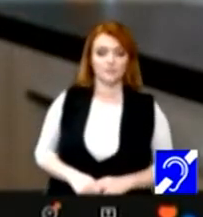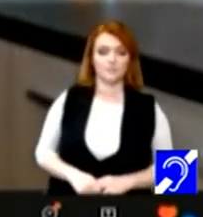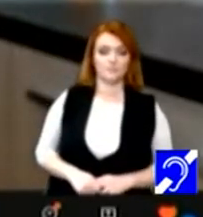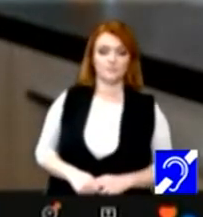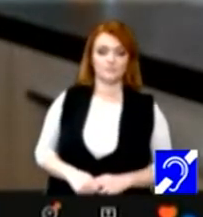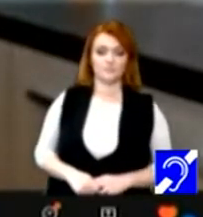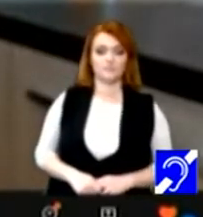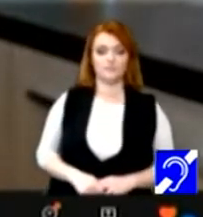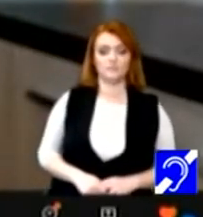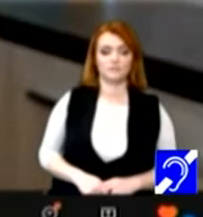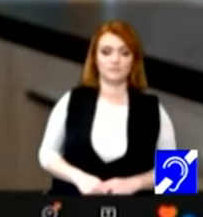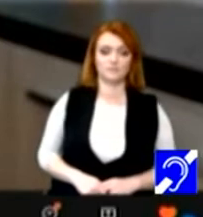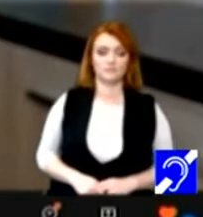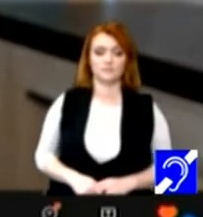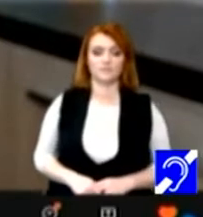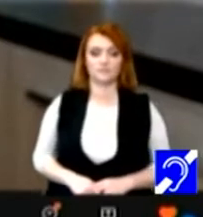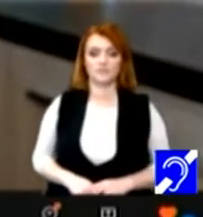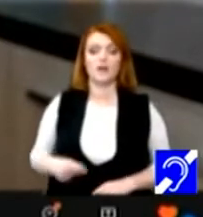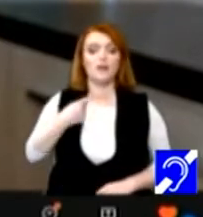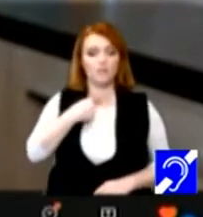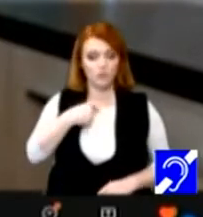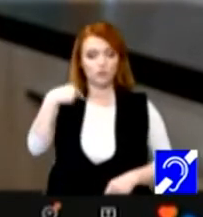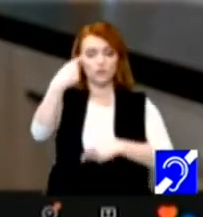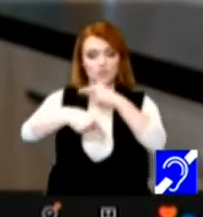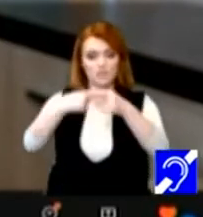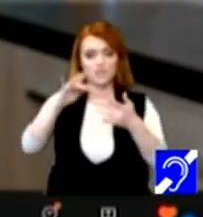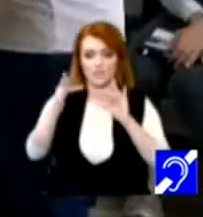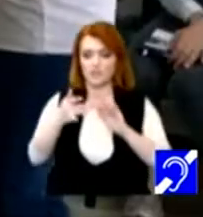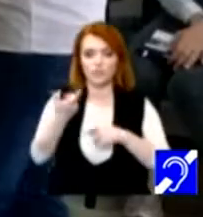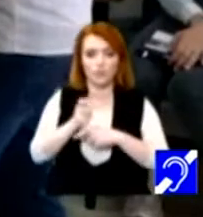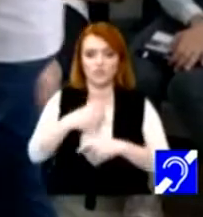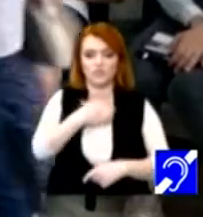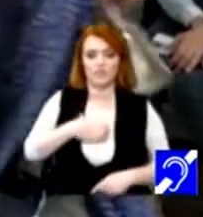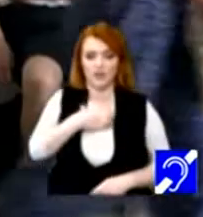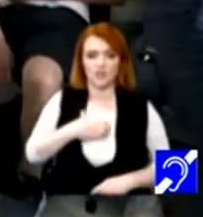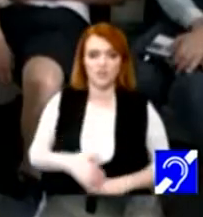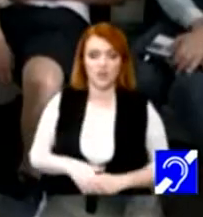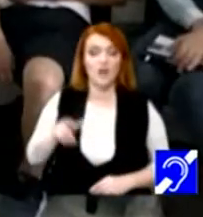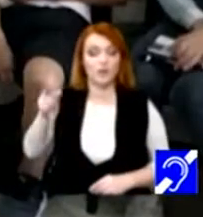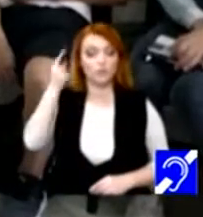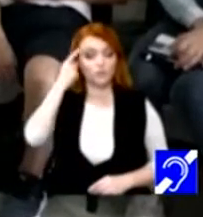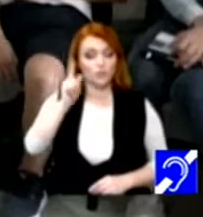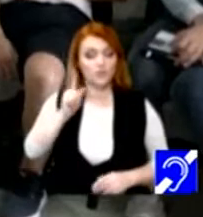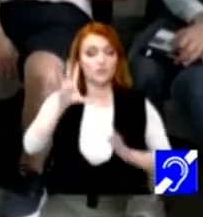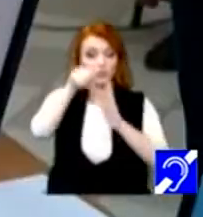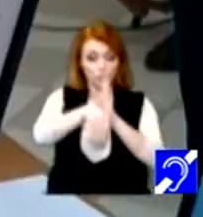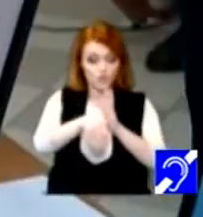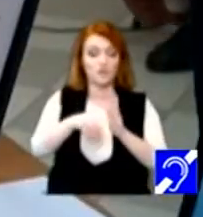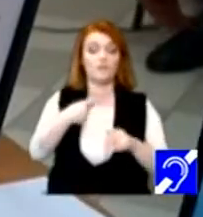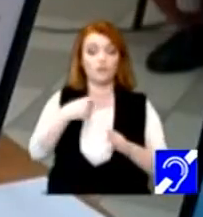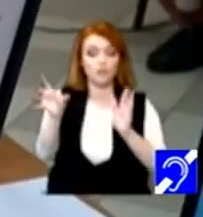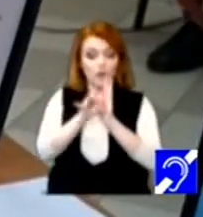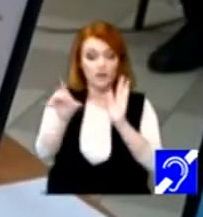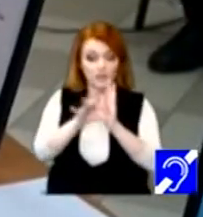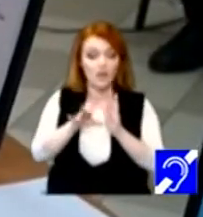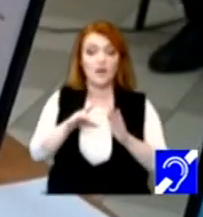mai multe zile, pentru că votul online este a priori un vot preliminar. Victor Guzun crede că introducerea votului electronic trebuie